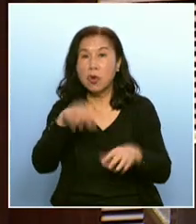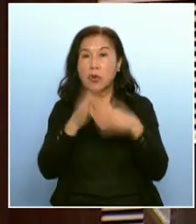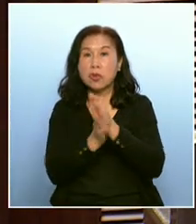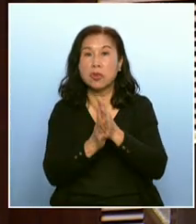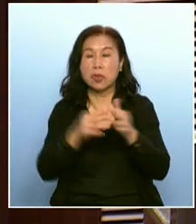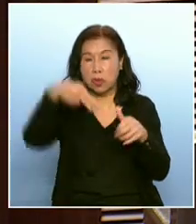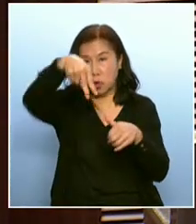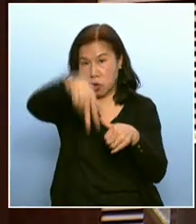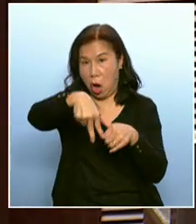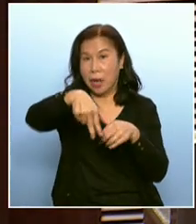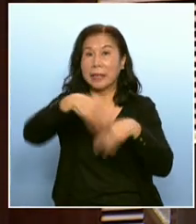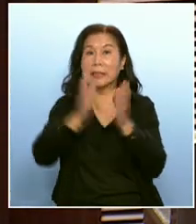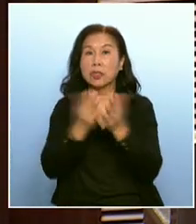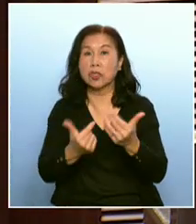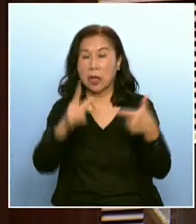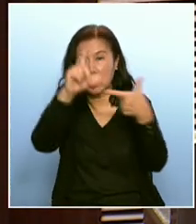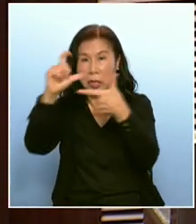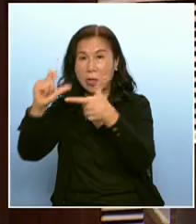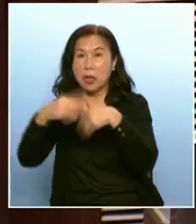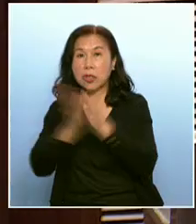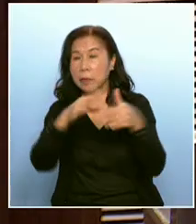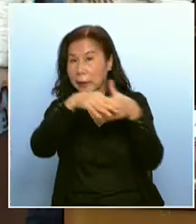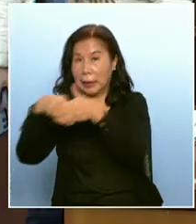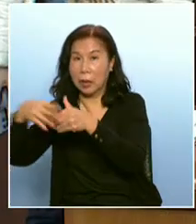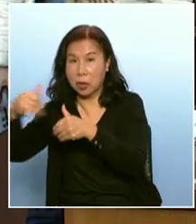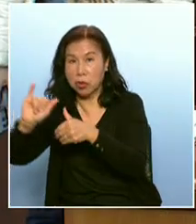有攝影機係咪都已經係